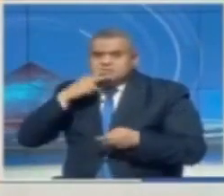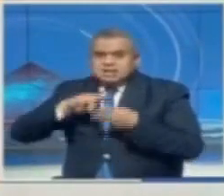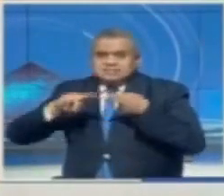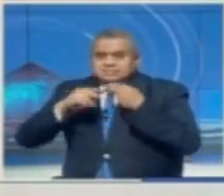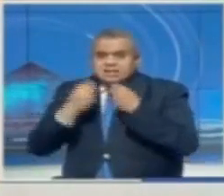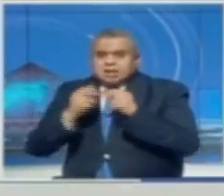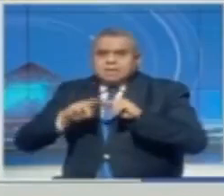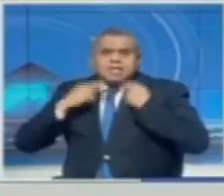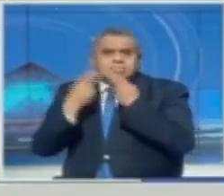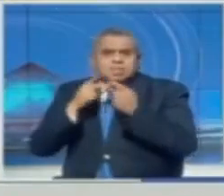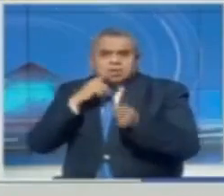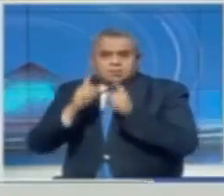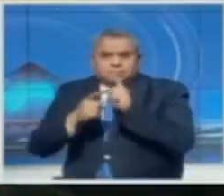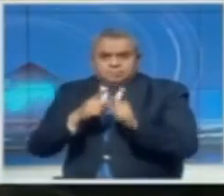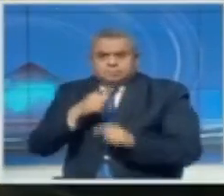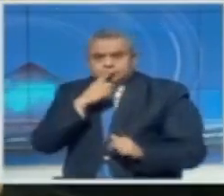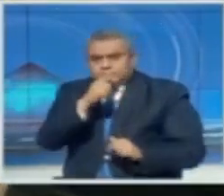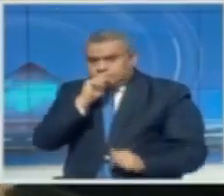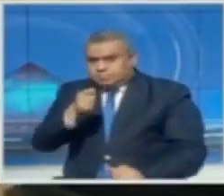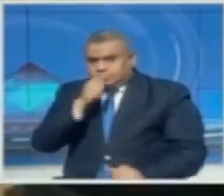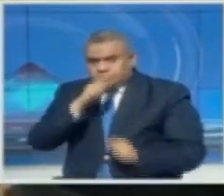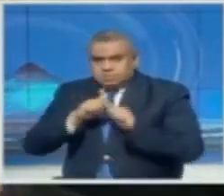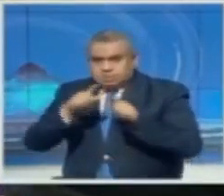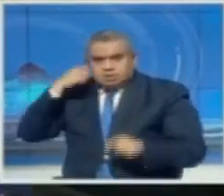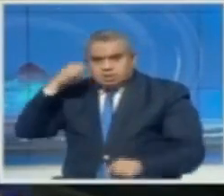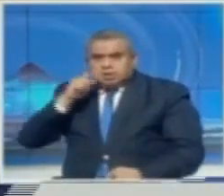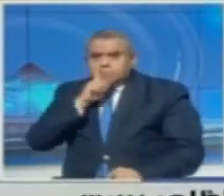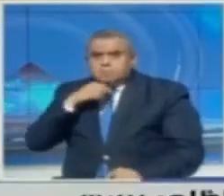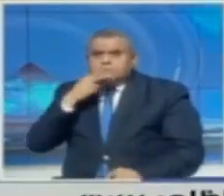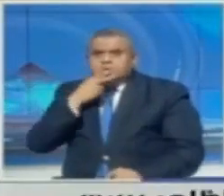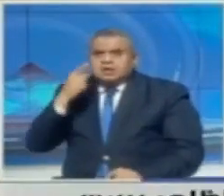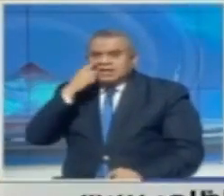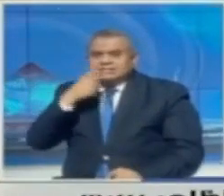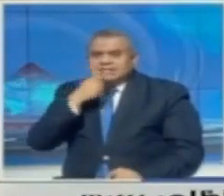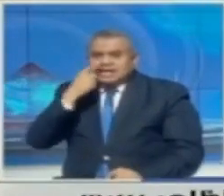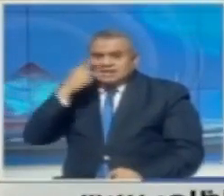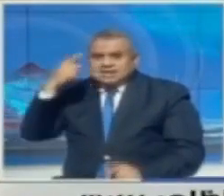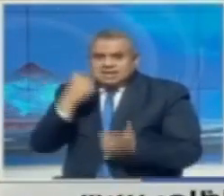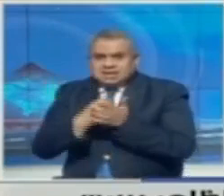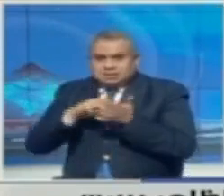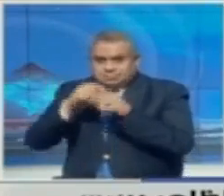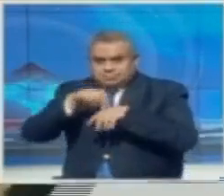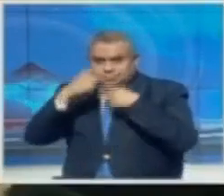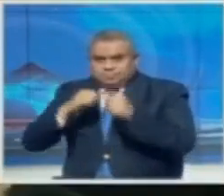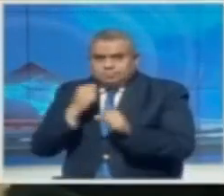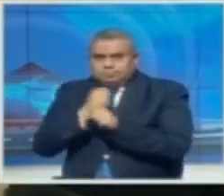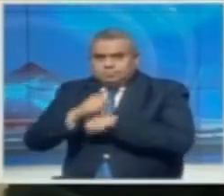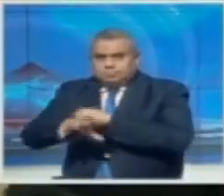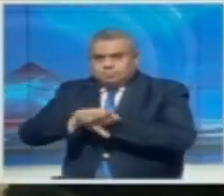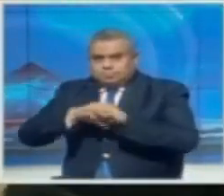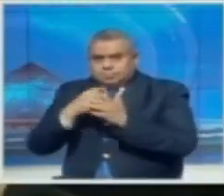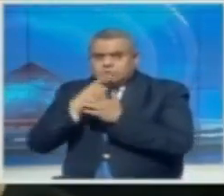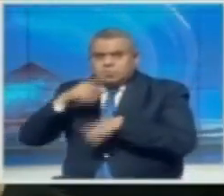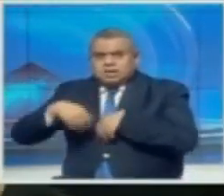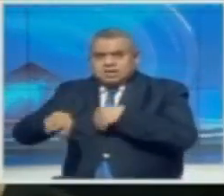الدولية. زيارة مهمة للرئيس الموريتاني للجامعة العربية، والتي تأتي وسط تحديات مختلفة على كافة المستويات سواء على المستوى السياسي